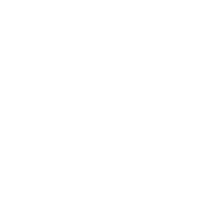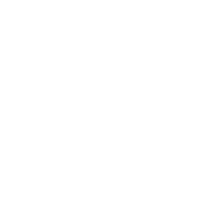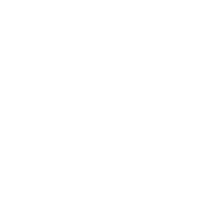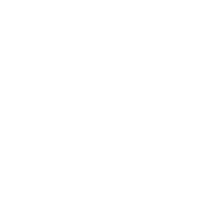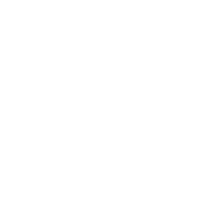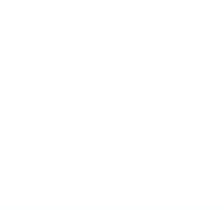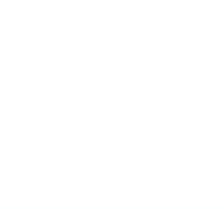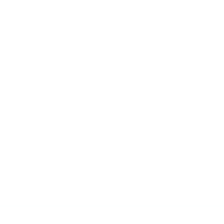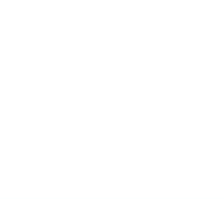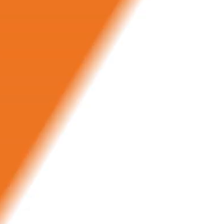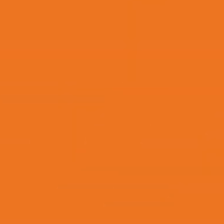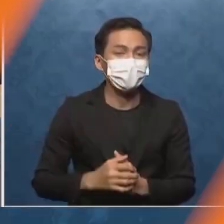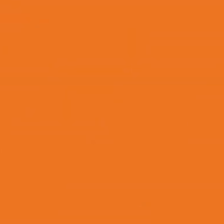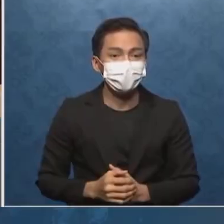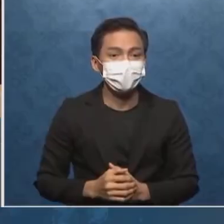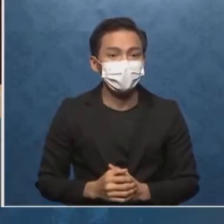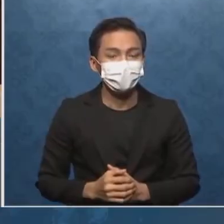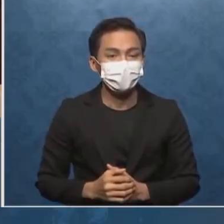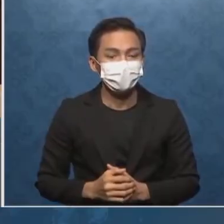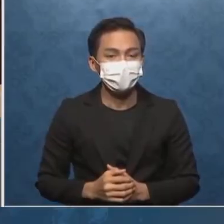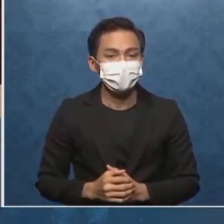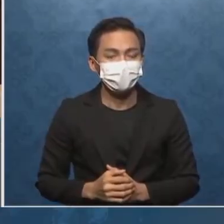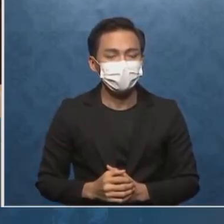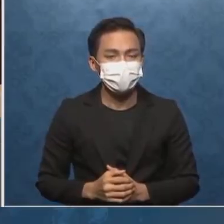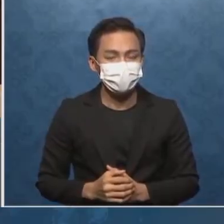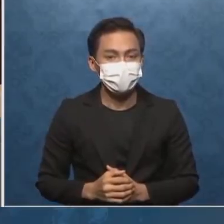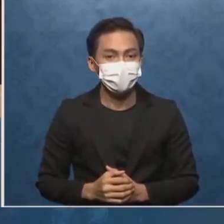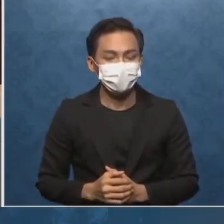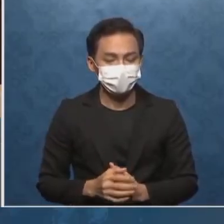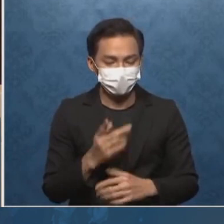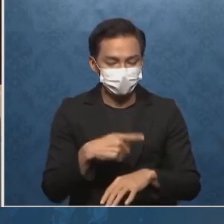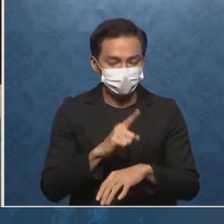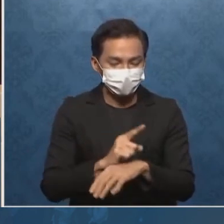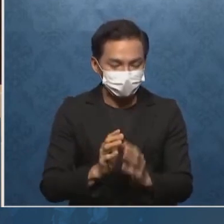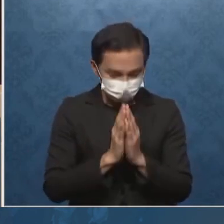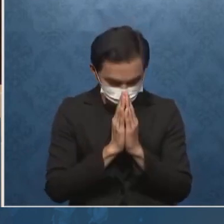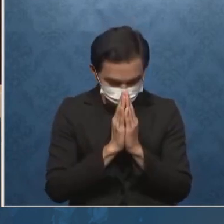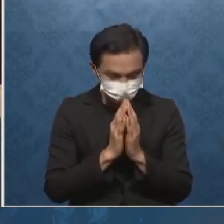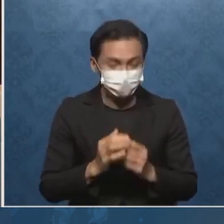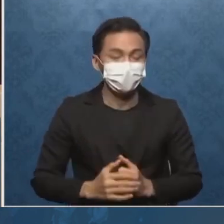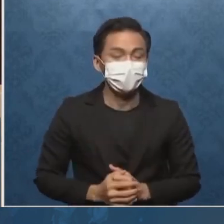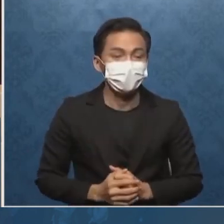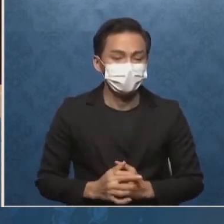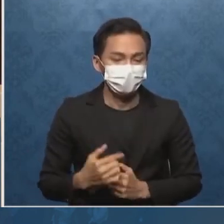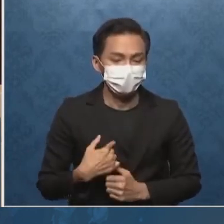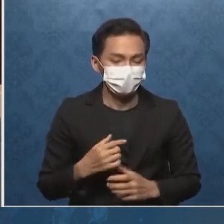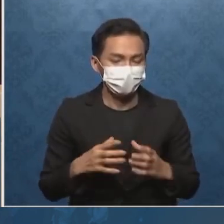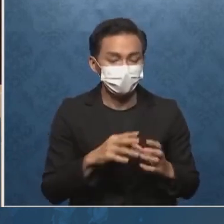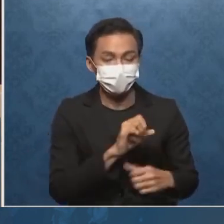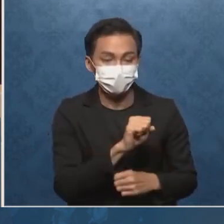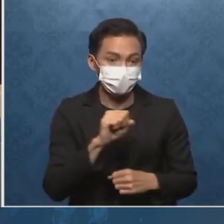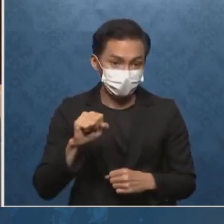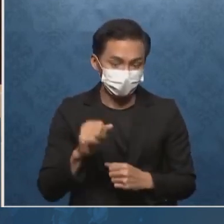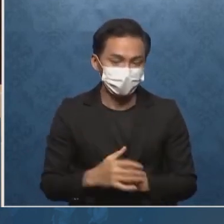นะครับสับเปลี่ยนท่านประธานสภาที่เคารพผมอภิชาติศิริสุนทรภู่